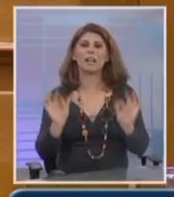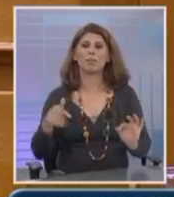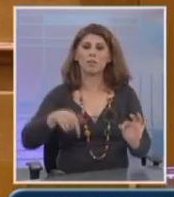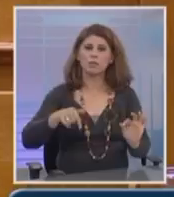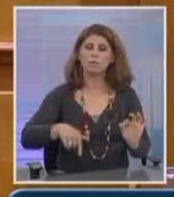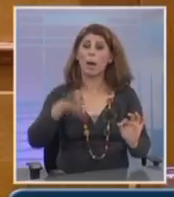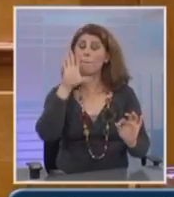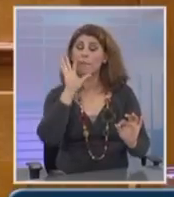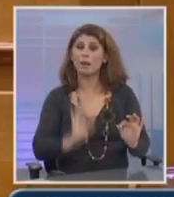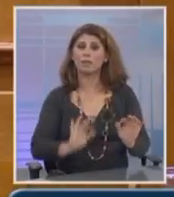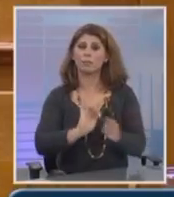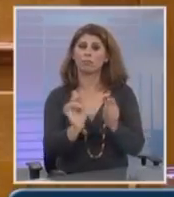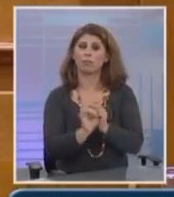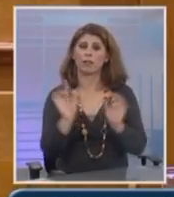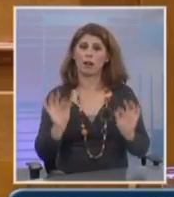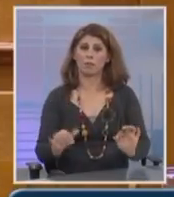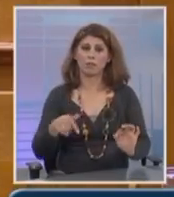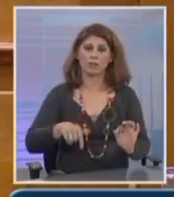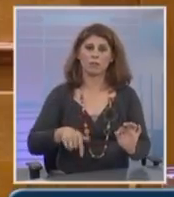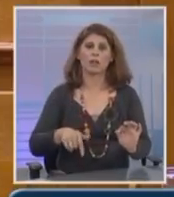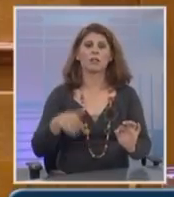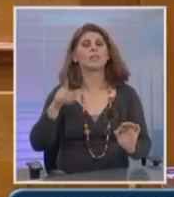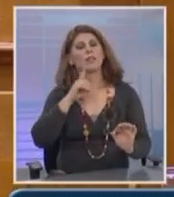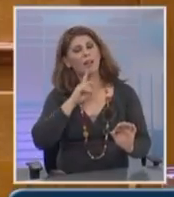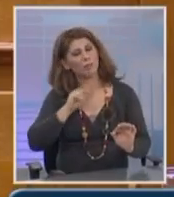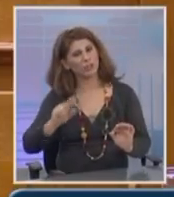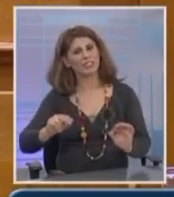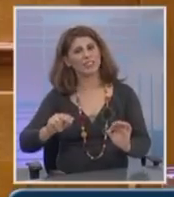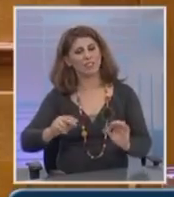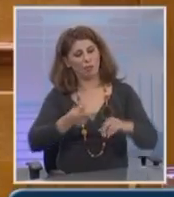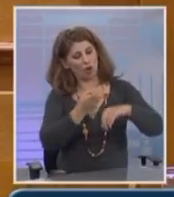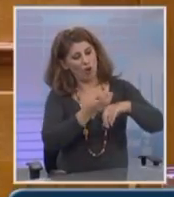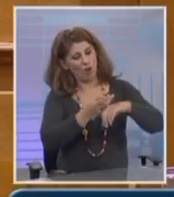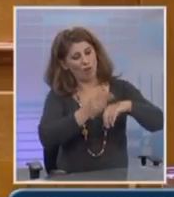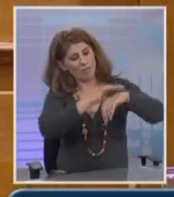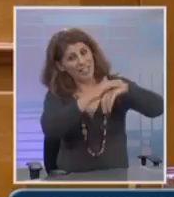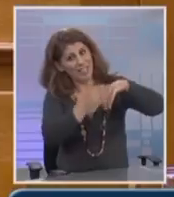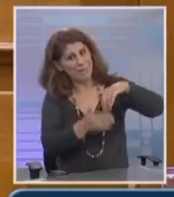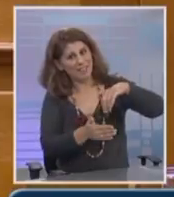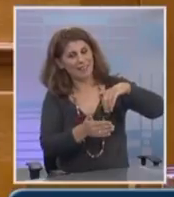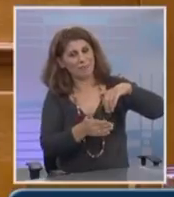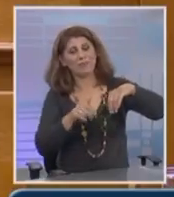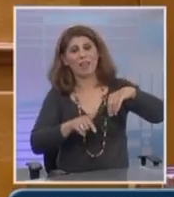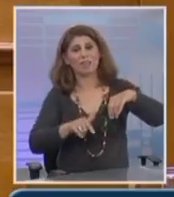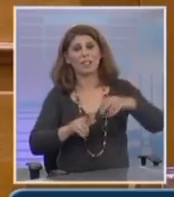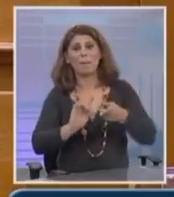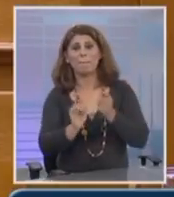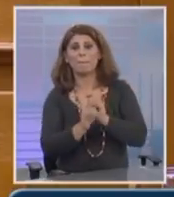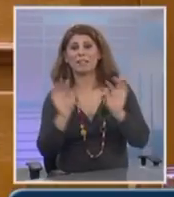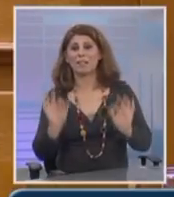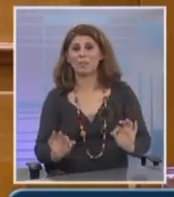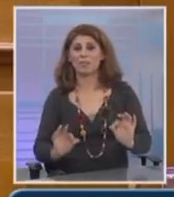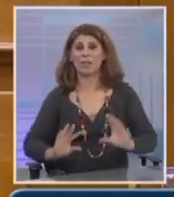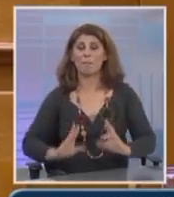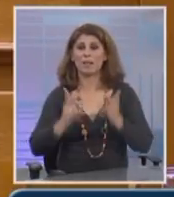οι πραγματικοί μεταρρυθμιστές, είναι από την ίδια μεριά του λόφου. Αλλά αυτή η μεταρρυθμιστική επανάσταση